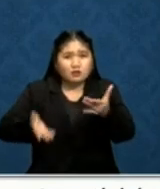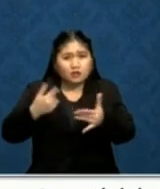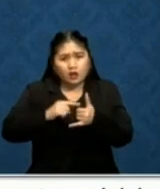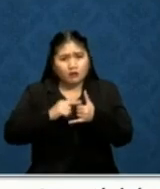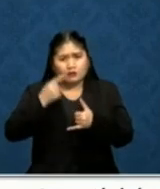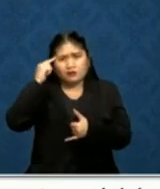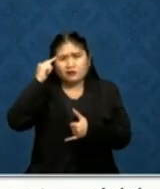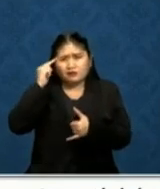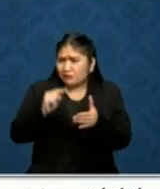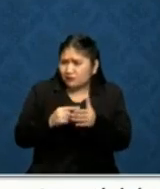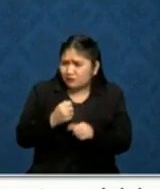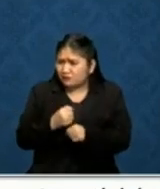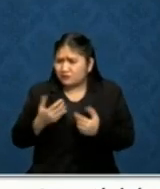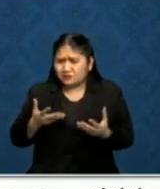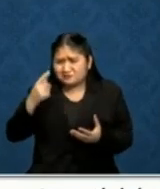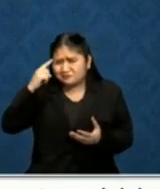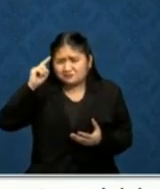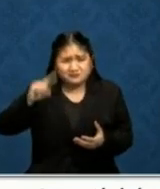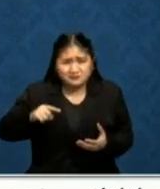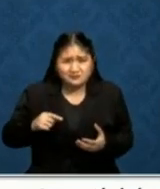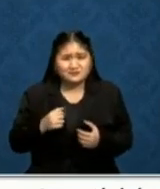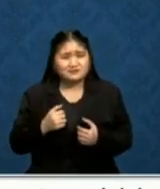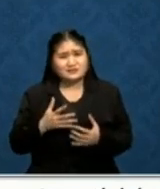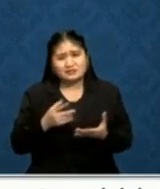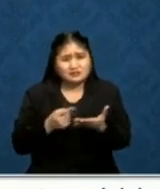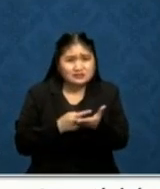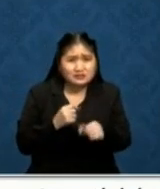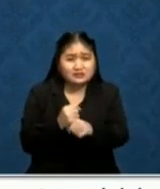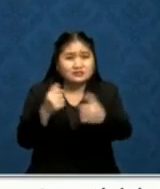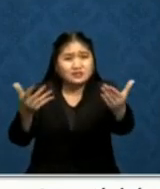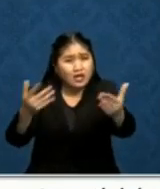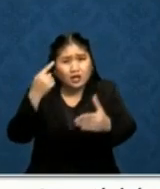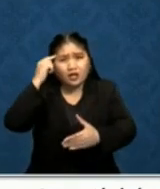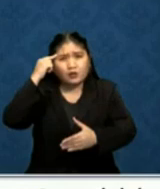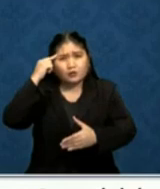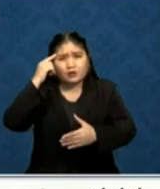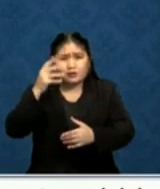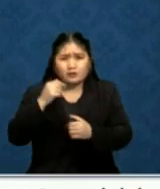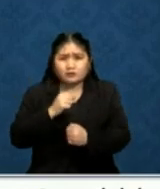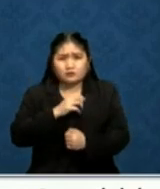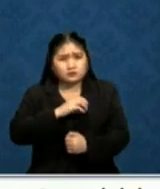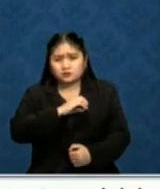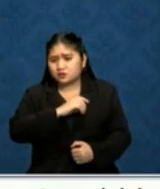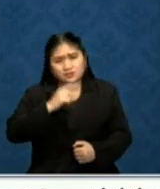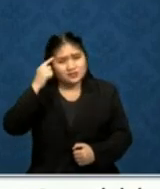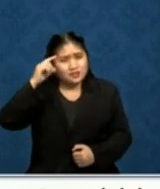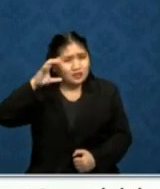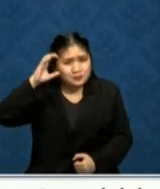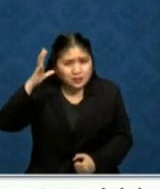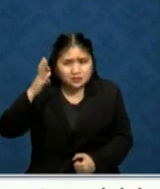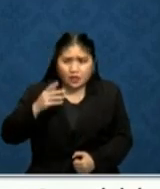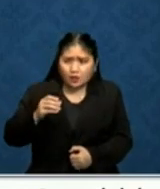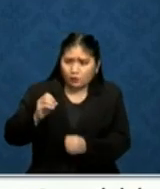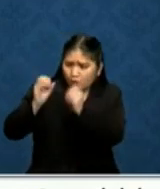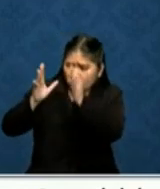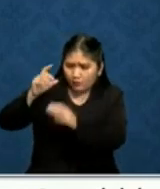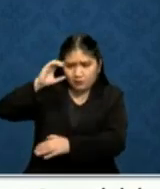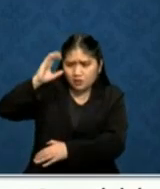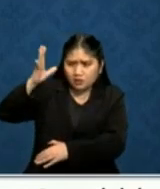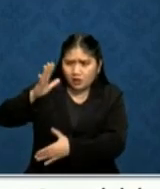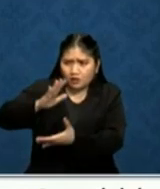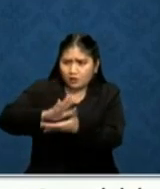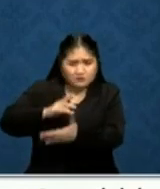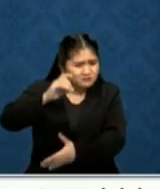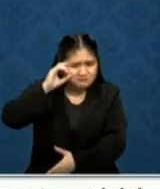เขาไม่รู้ว่าเขาจะไปเริ่มต้นอย่างไรไม่รู้จะไปปรึกษาใครเพราะเขาเกิดความไม่ไว้ใจครูไม่ไว้ใจโรงเรียนดิ